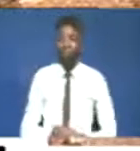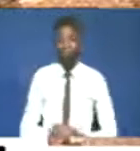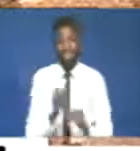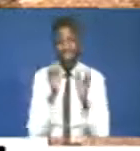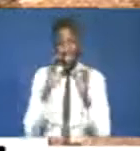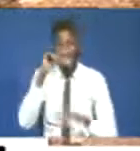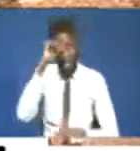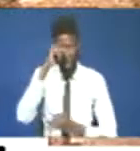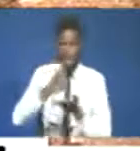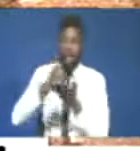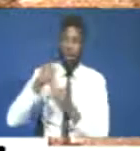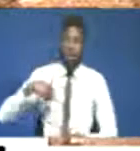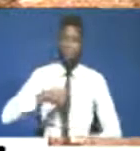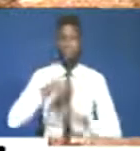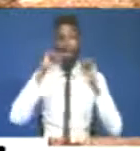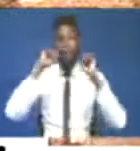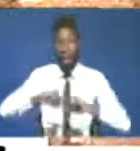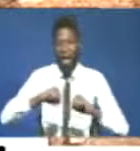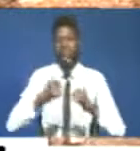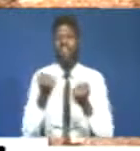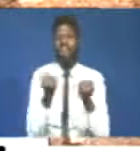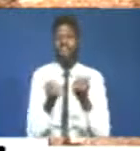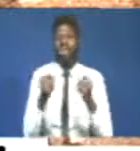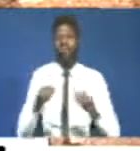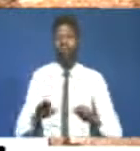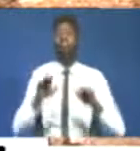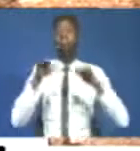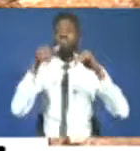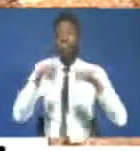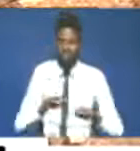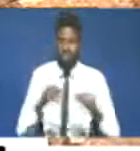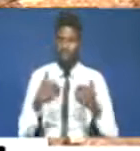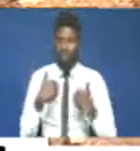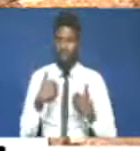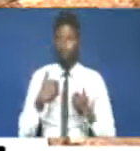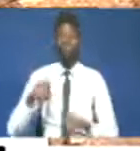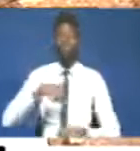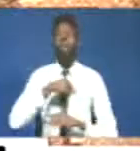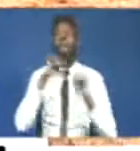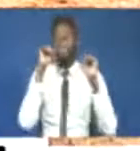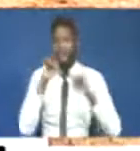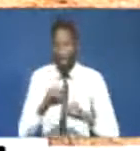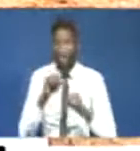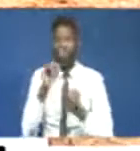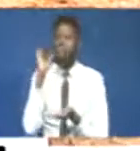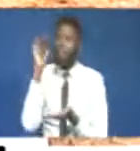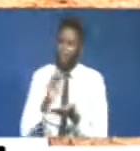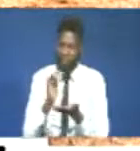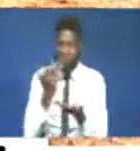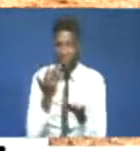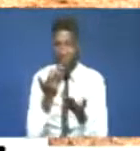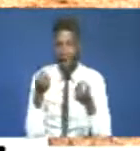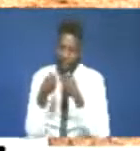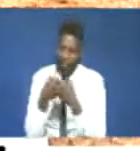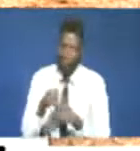bumps ili ajali tuweze kuipungua. Juu kama wakati wa kiangazi wanyama wamekuwa wengi. Shida ni,